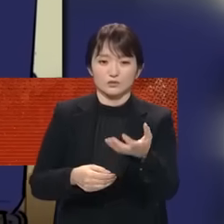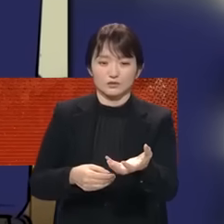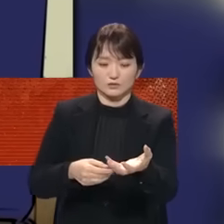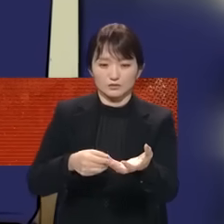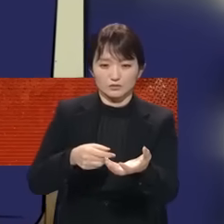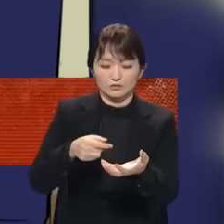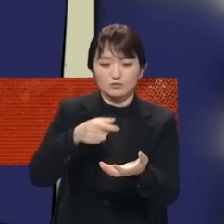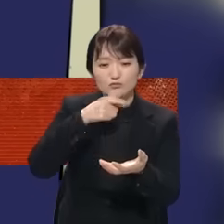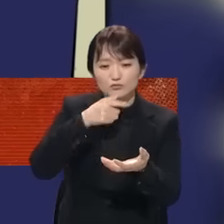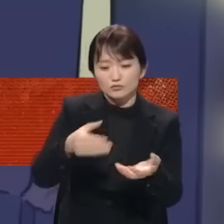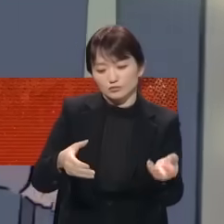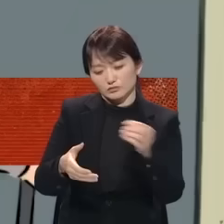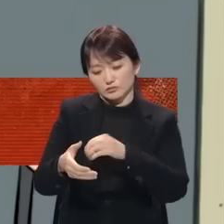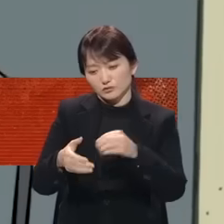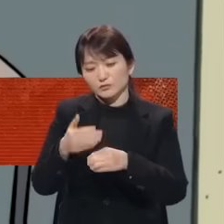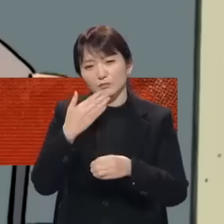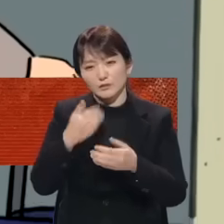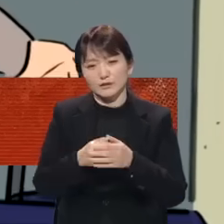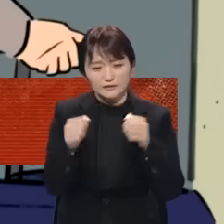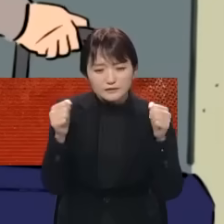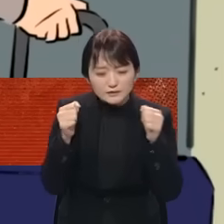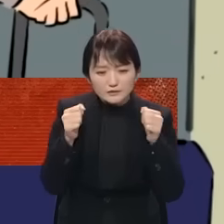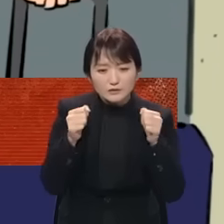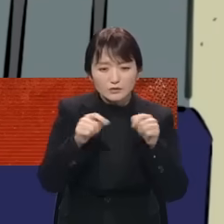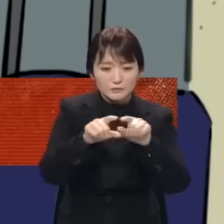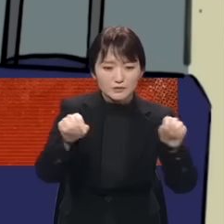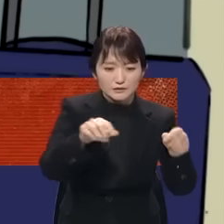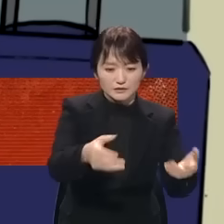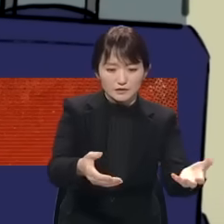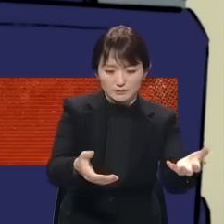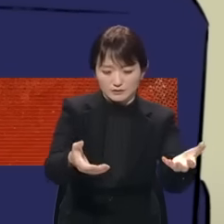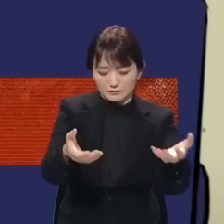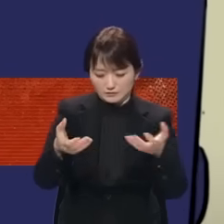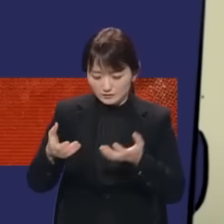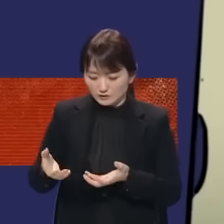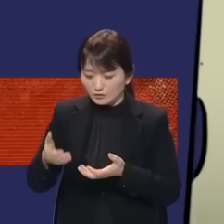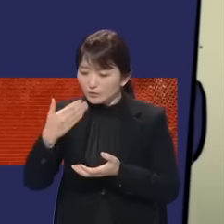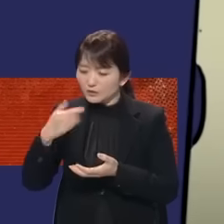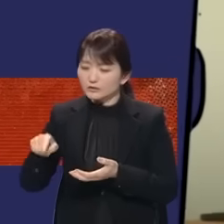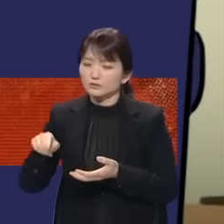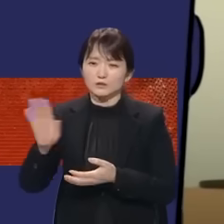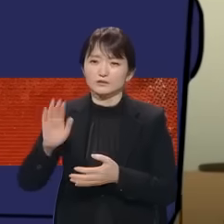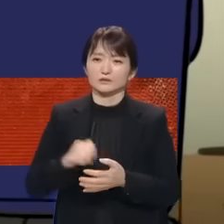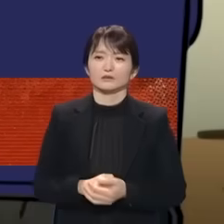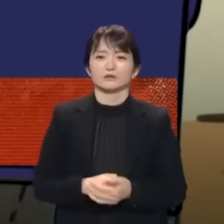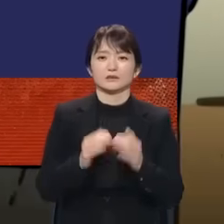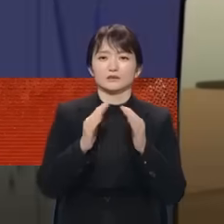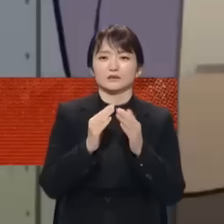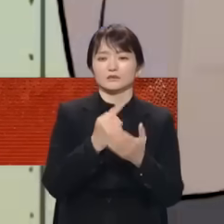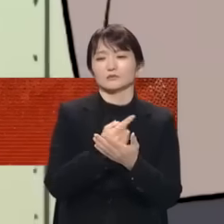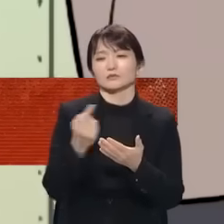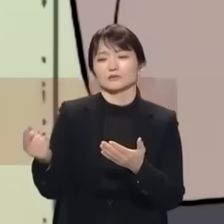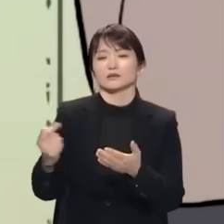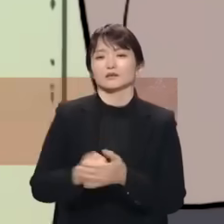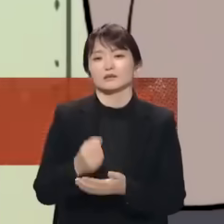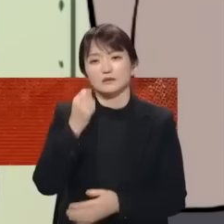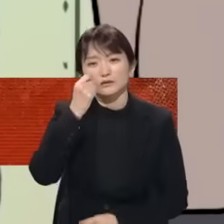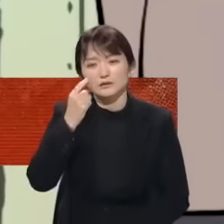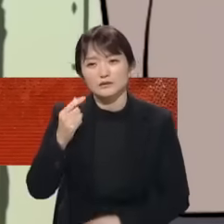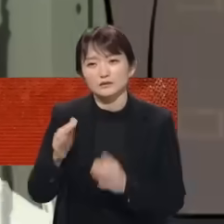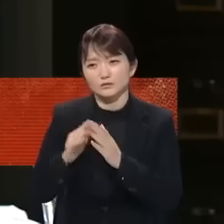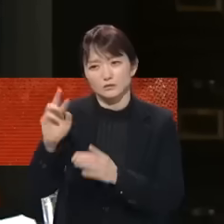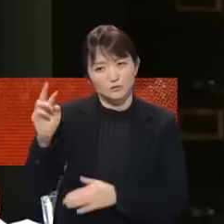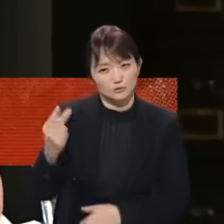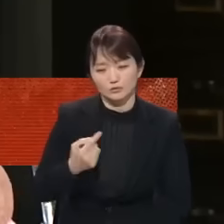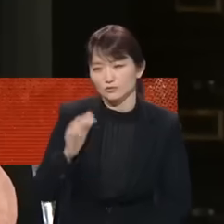정도인데 그조차도 하기 싫다는 거였습니다 이렇게 집 나간지 지금 한 달이 넘은 상황이고요 들어올 생각 전혀 없어 보인다고 합니다 야